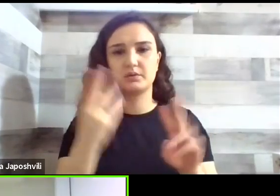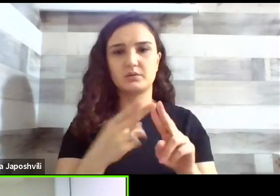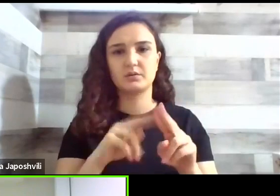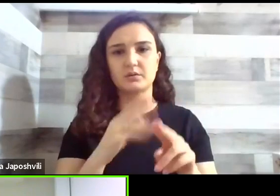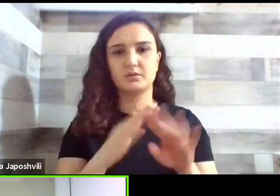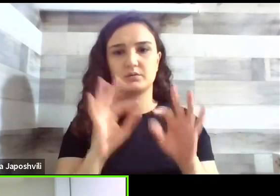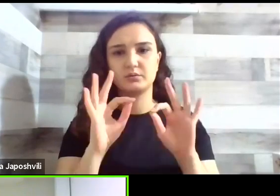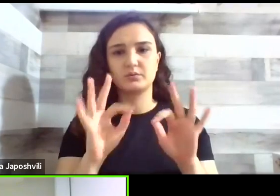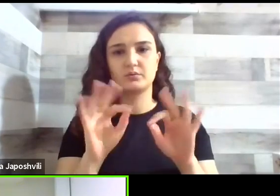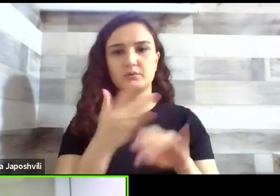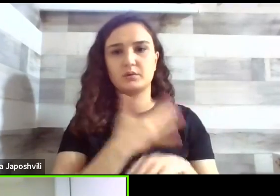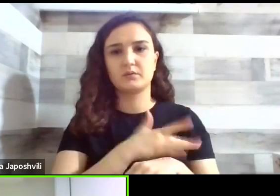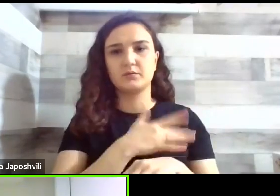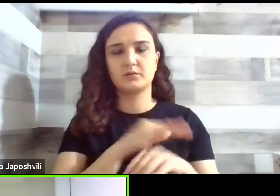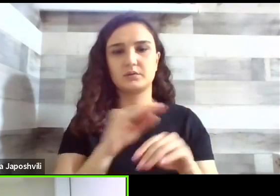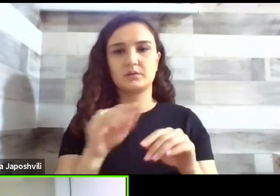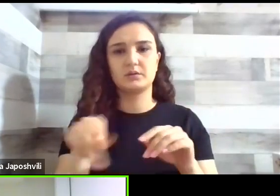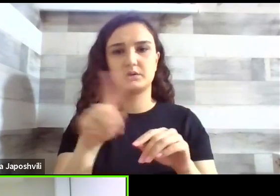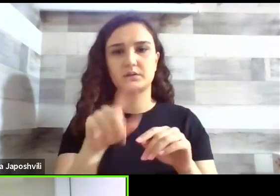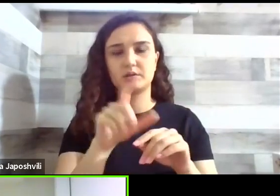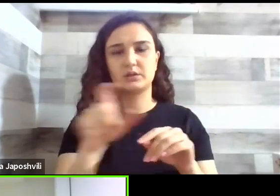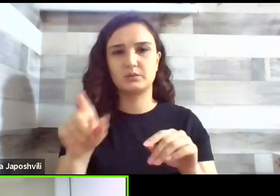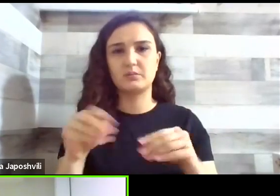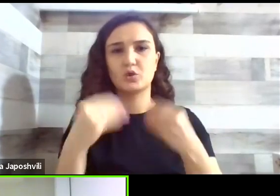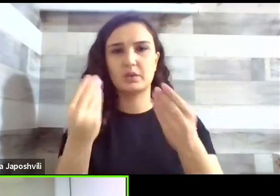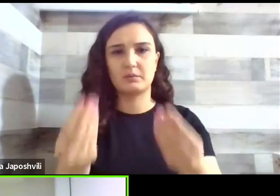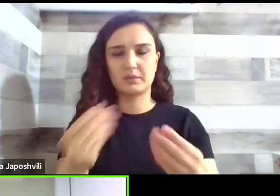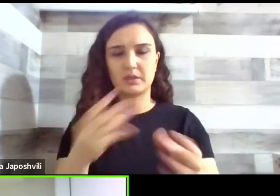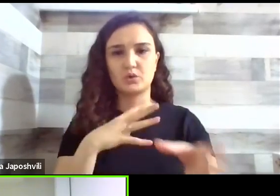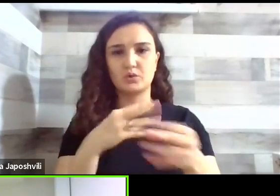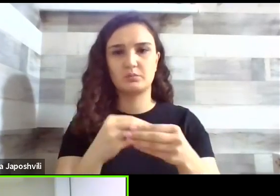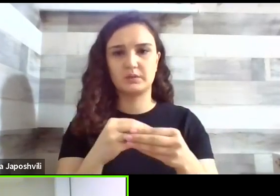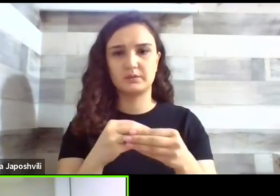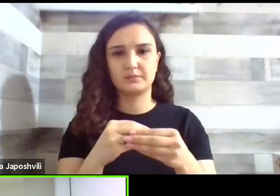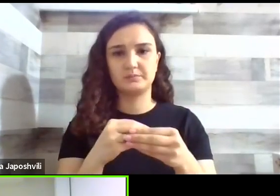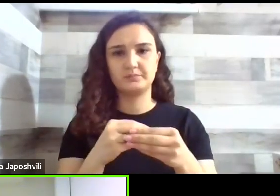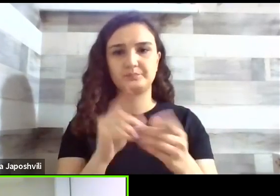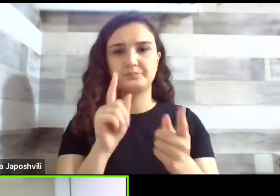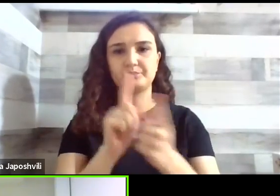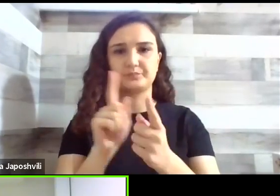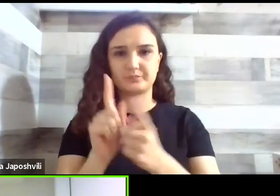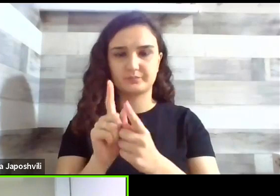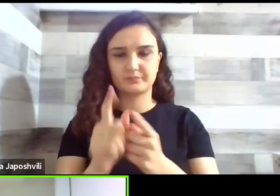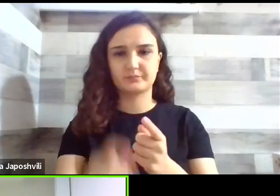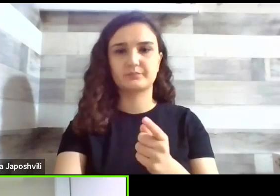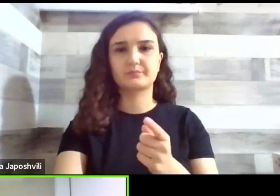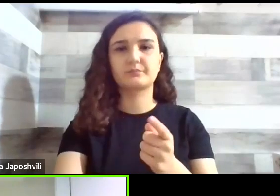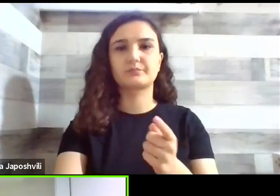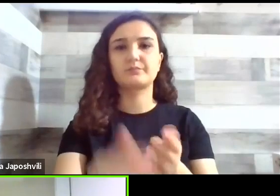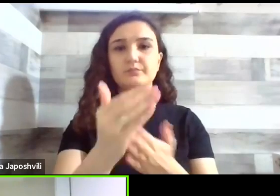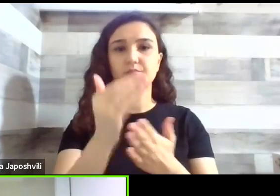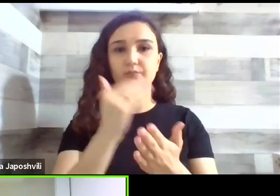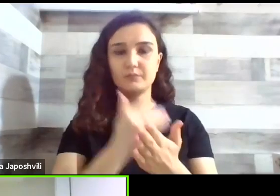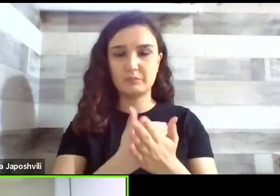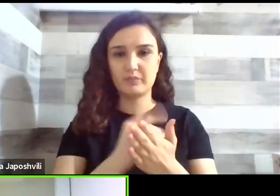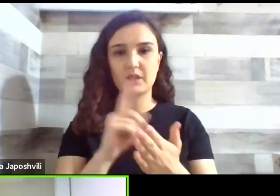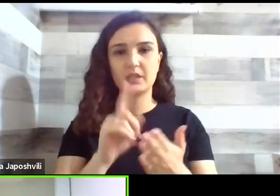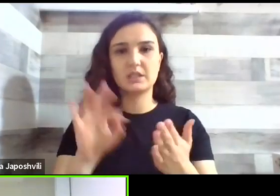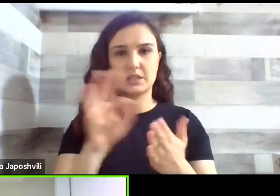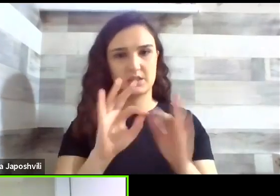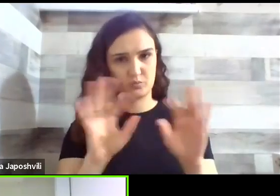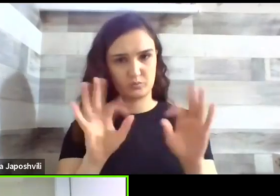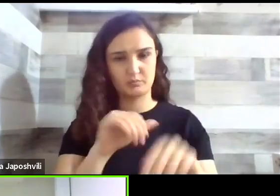სწორედ სერვისის პროვაიდერებთან ერთობლივი ეს გაერთიანებული შეხვედრების შედეგები, რაზეც საუბრობდნენ